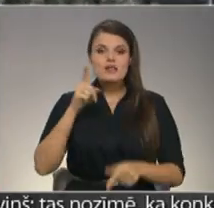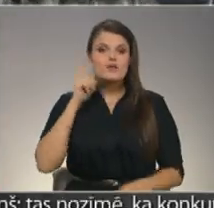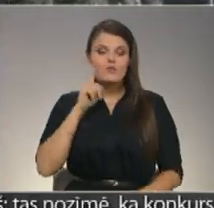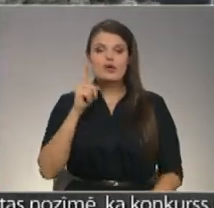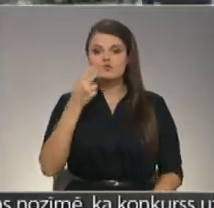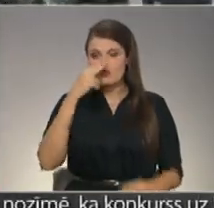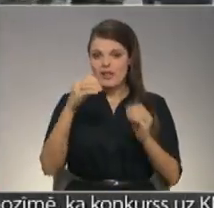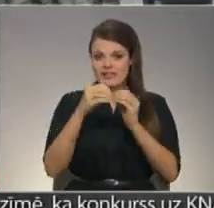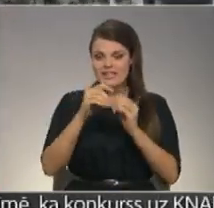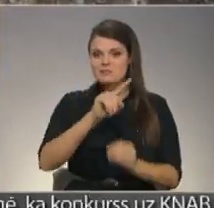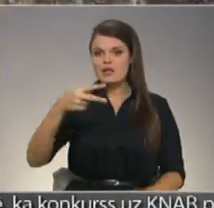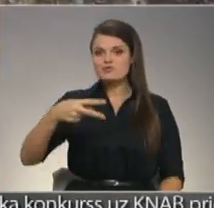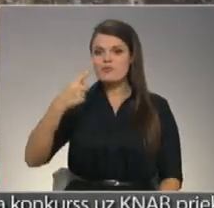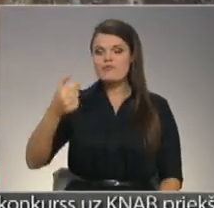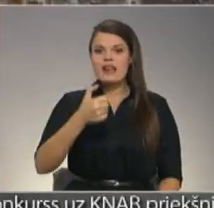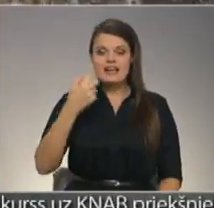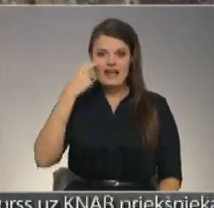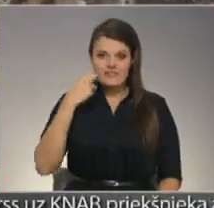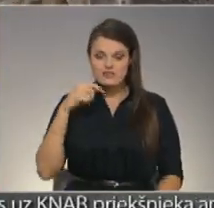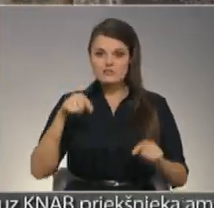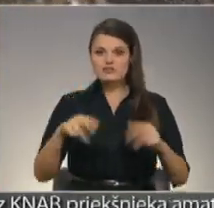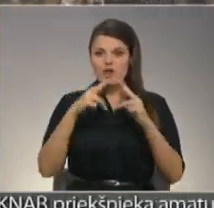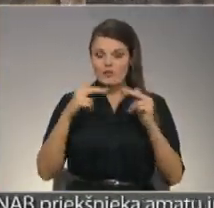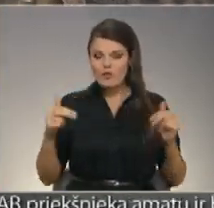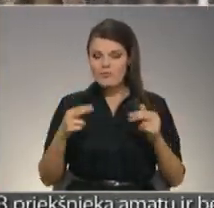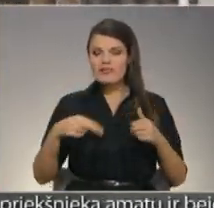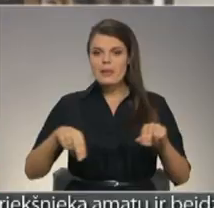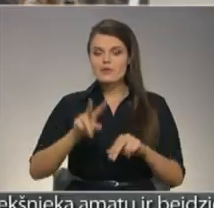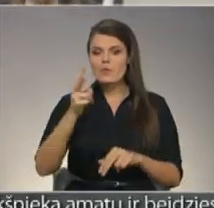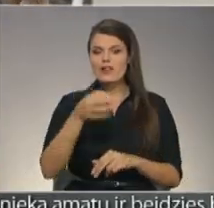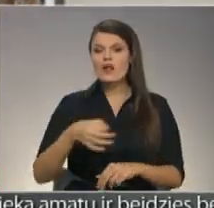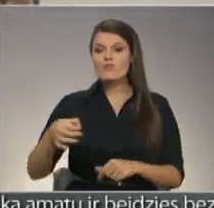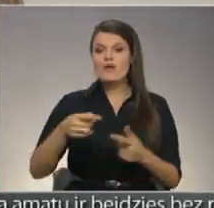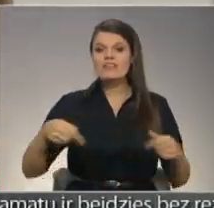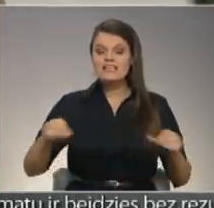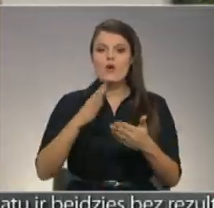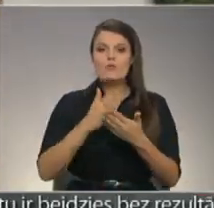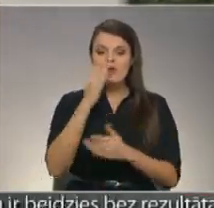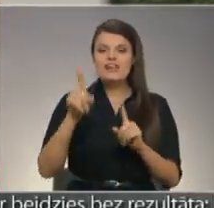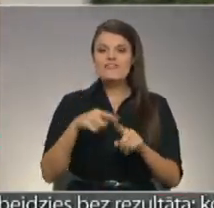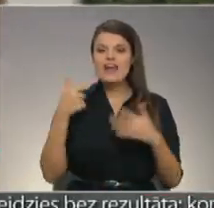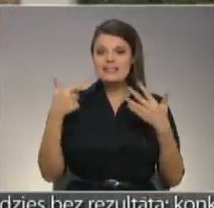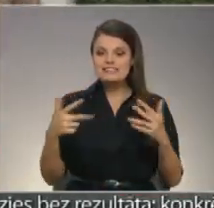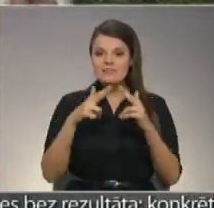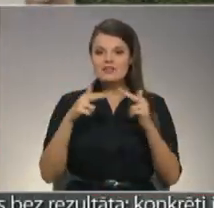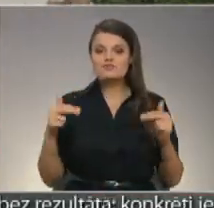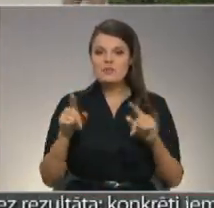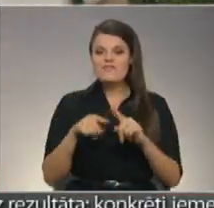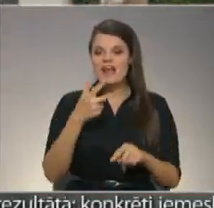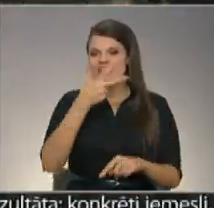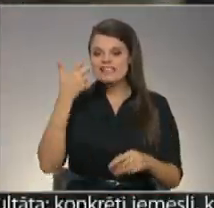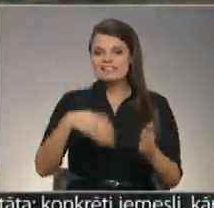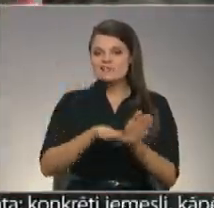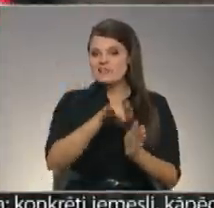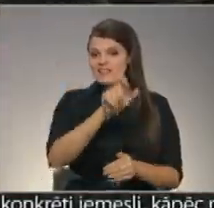pat 21 gada vecumam. Paralēli šai nometnē Jaunsardzes departamenta otrā novada teritorijā notiek vēl 7 nometnes ar vairāk kā 300